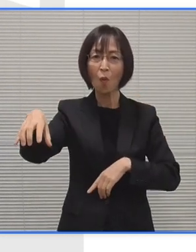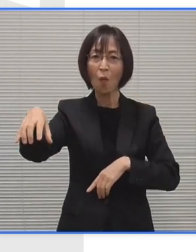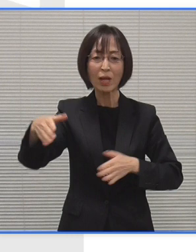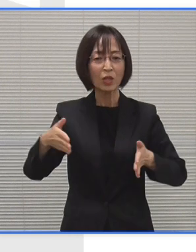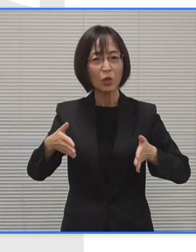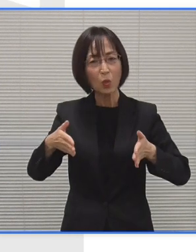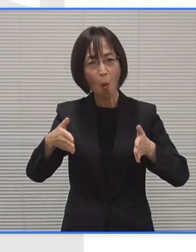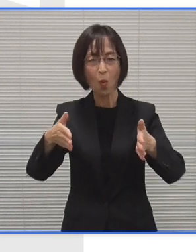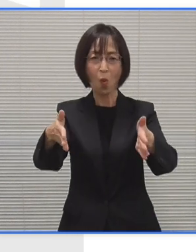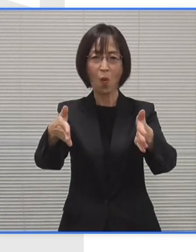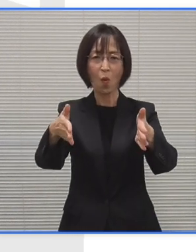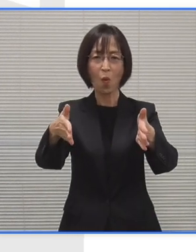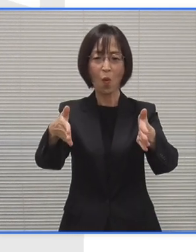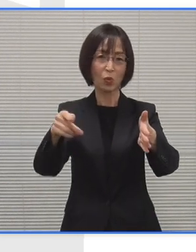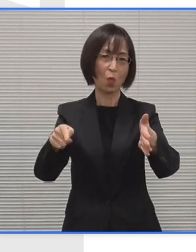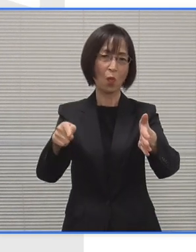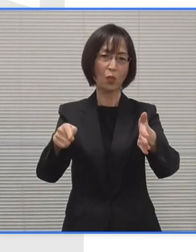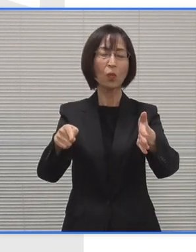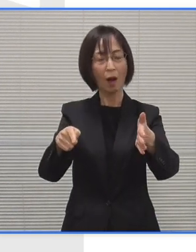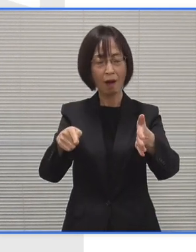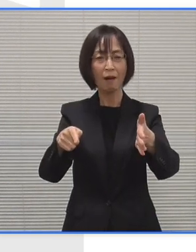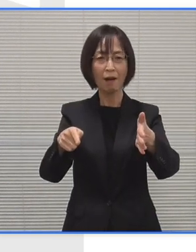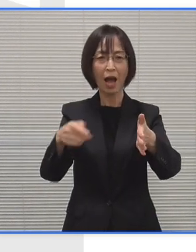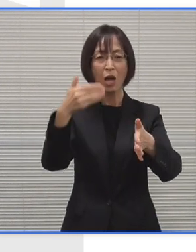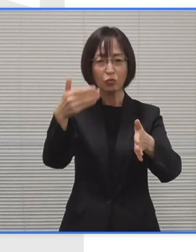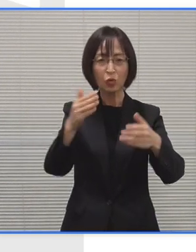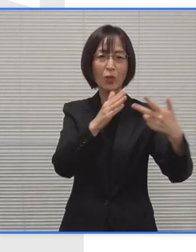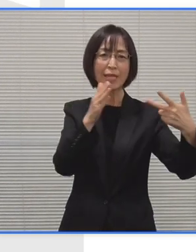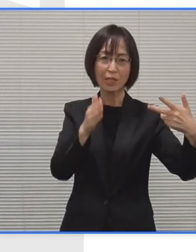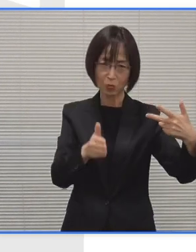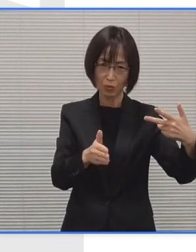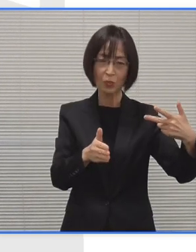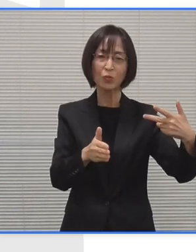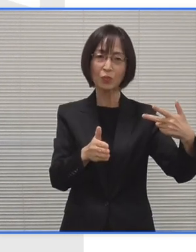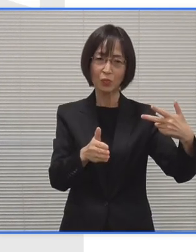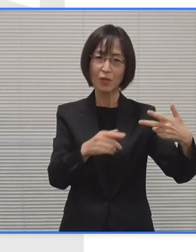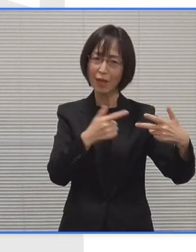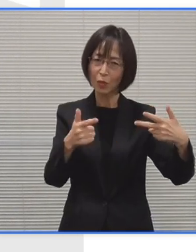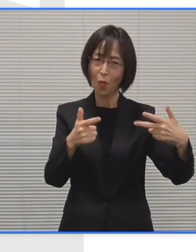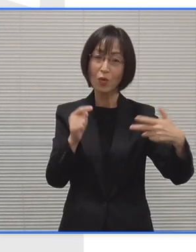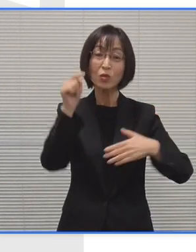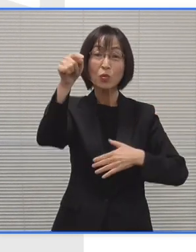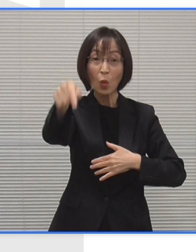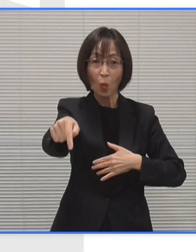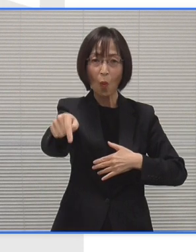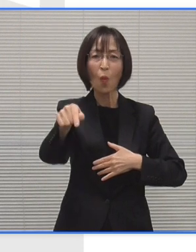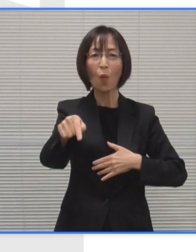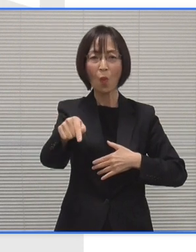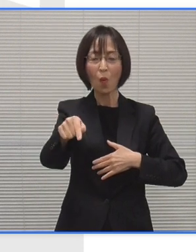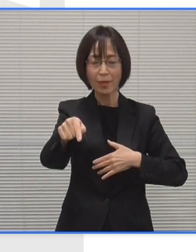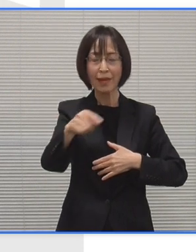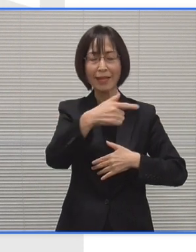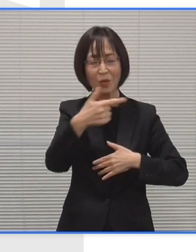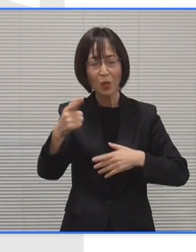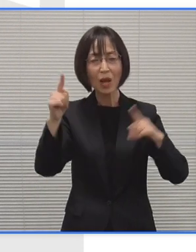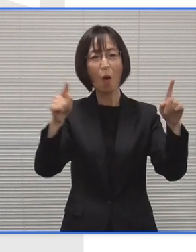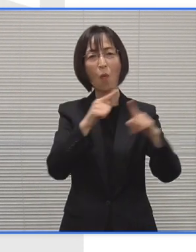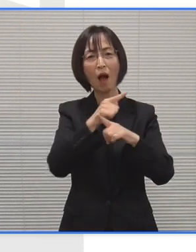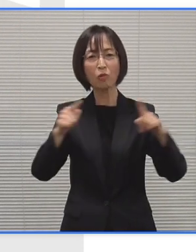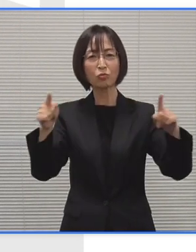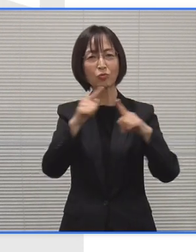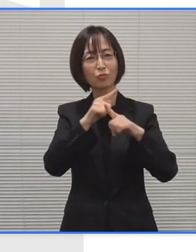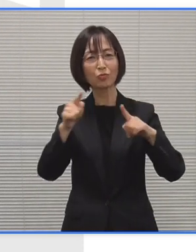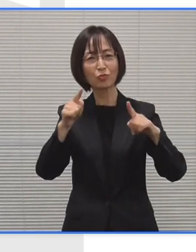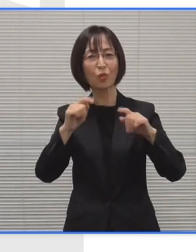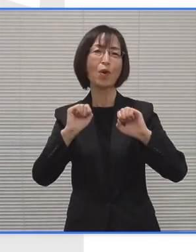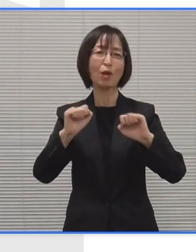路の路上ですとか区の施設ですとか野外でいろんな音楽を繰り広